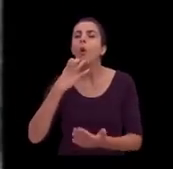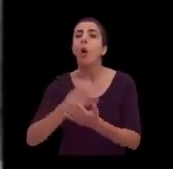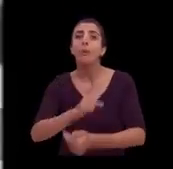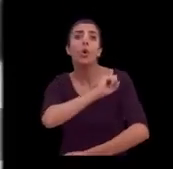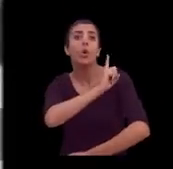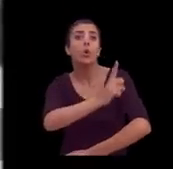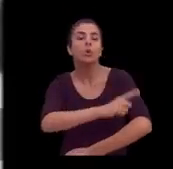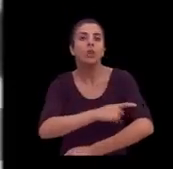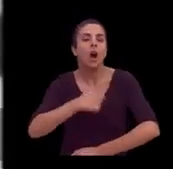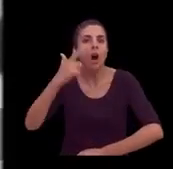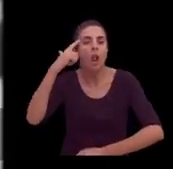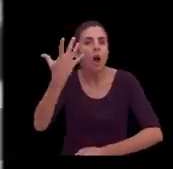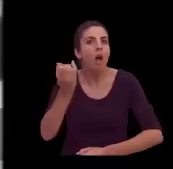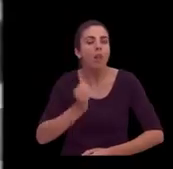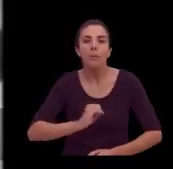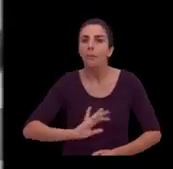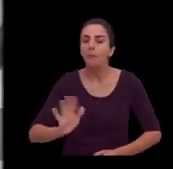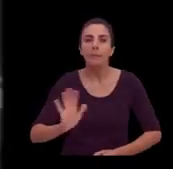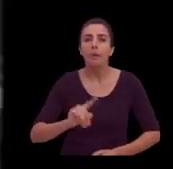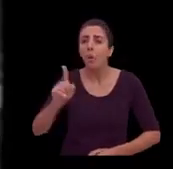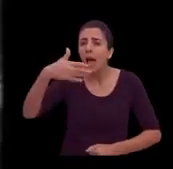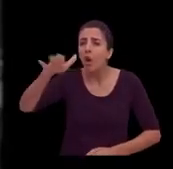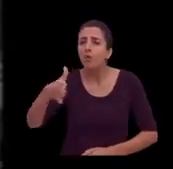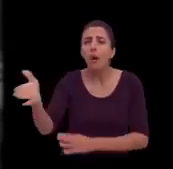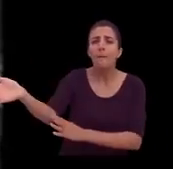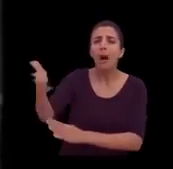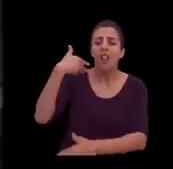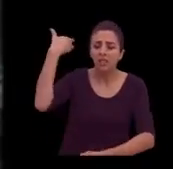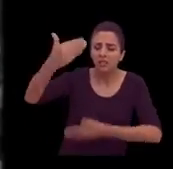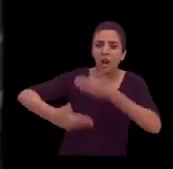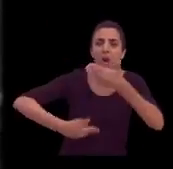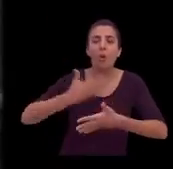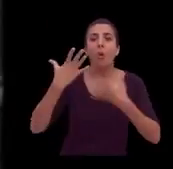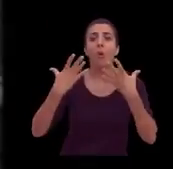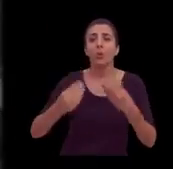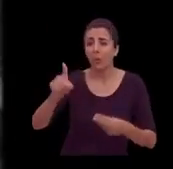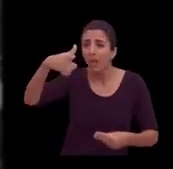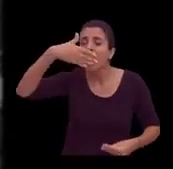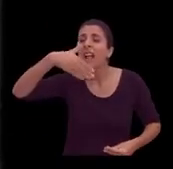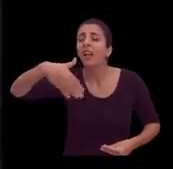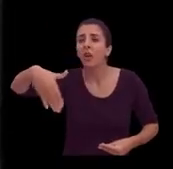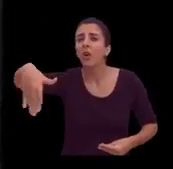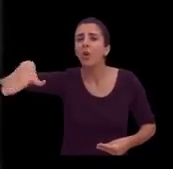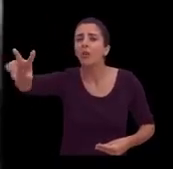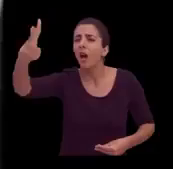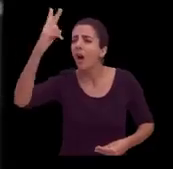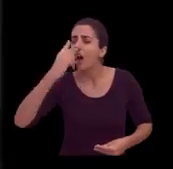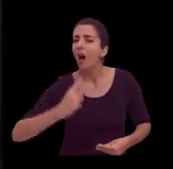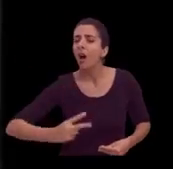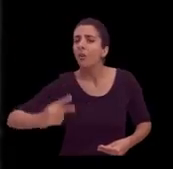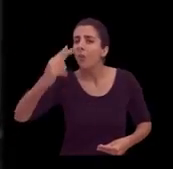kudrete sığmaz akla. Gidiyor göğsünü çep çevre saran bayrakla. Gidiyor izleri üstünde birikmiş